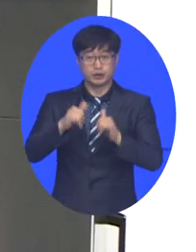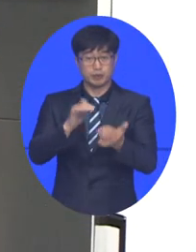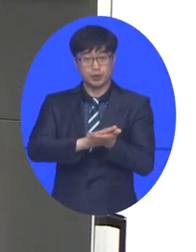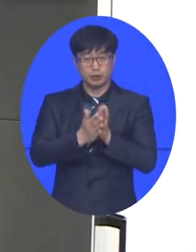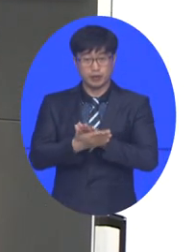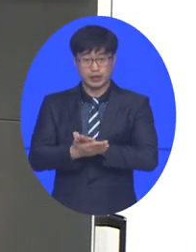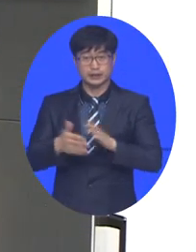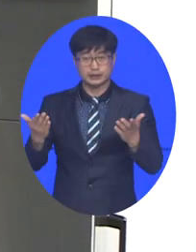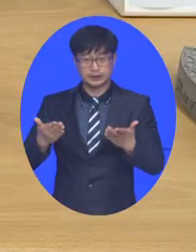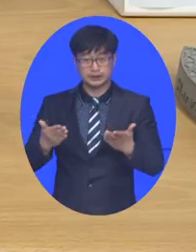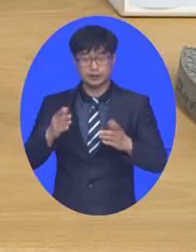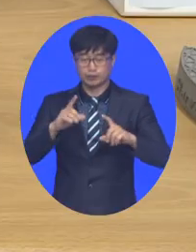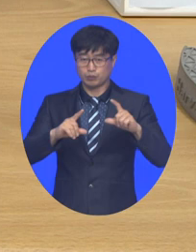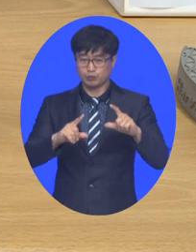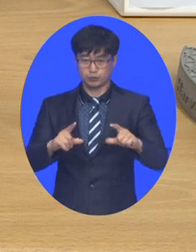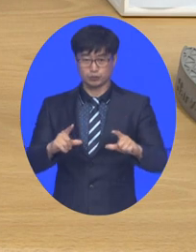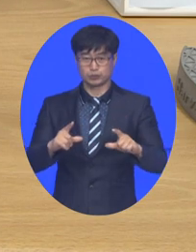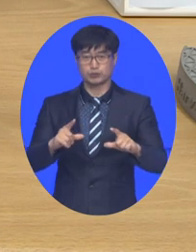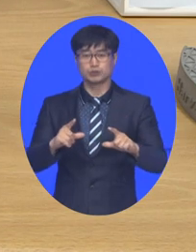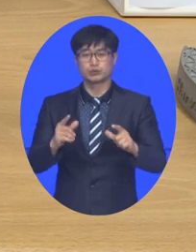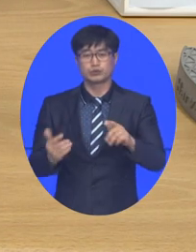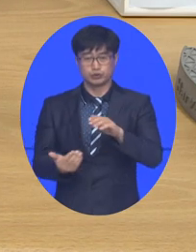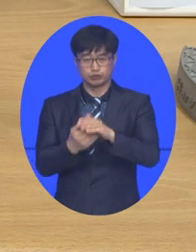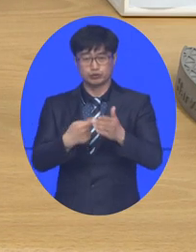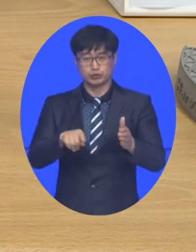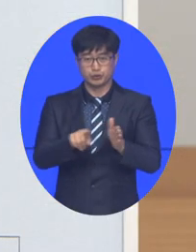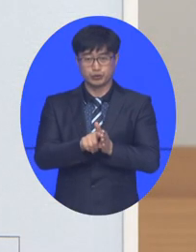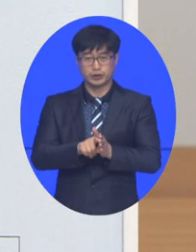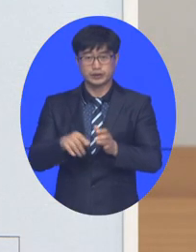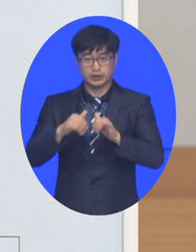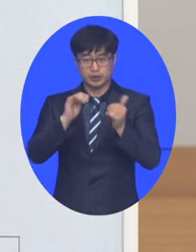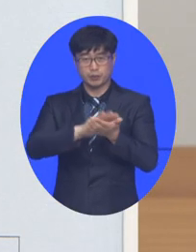현장의 정의로운 변화를 이끌어내기 위한 경기도의 사회적 대화가